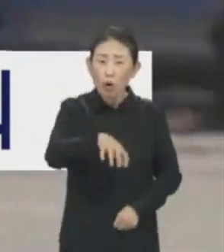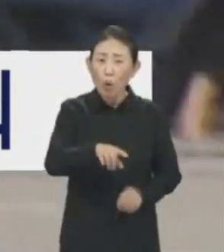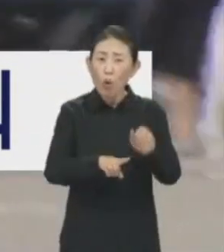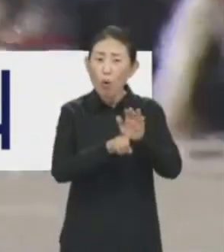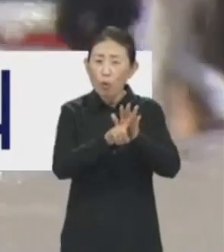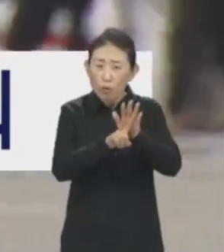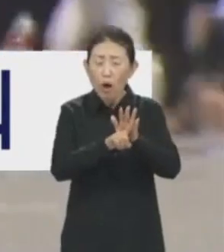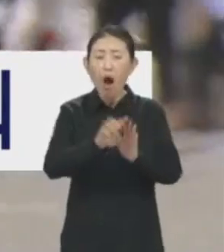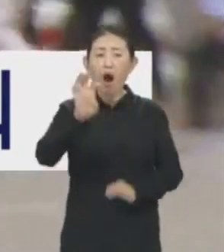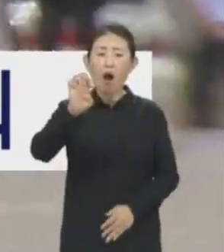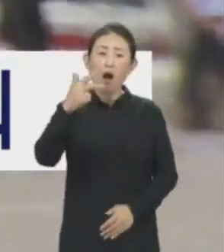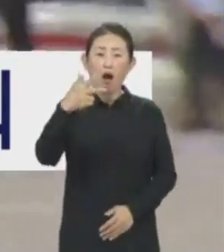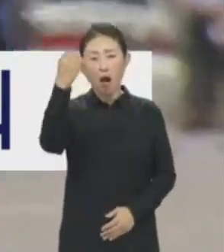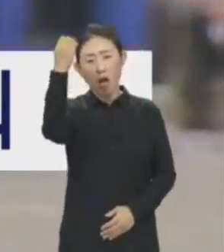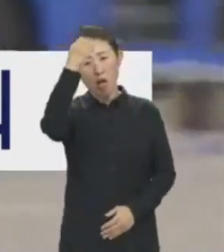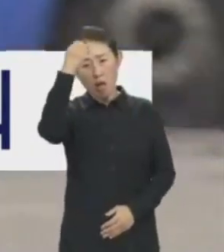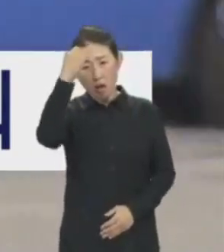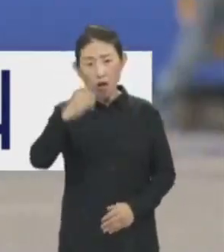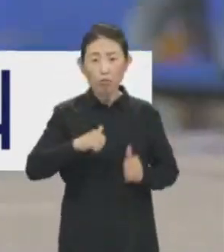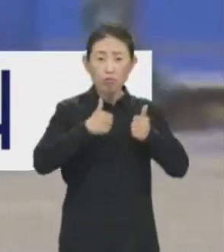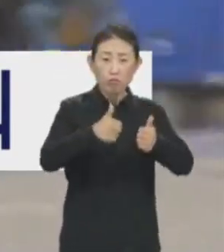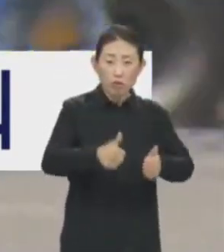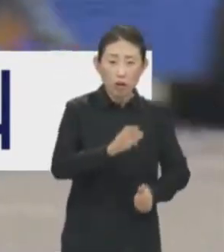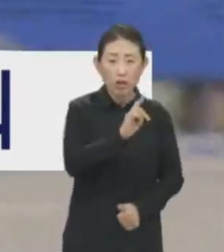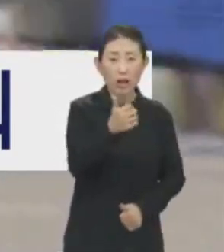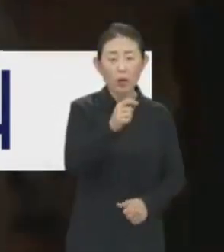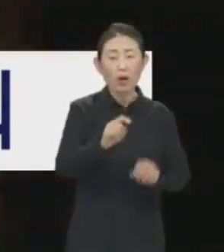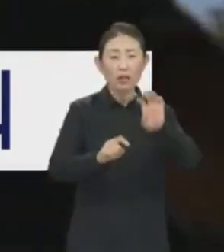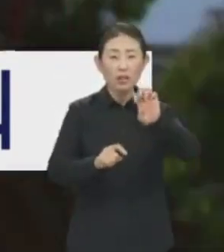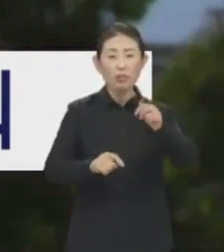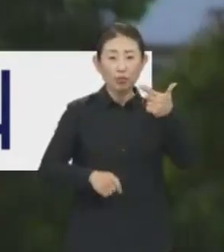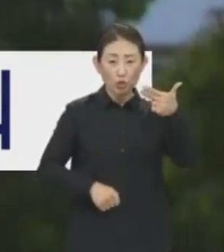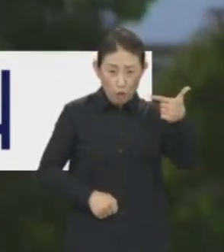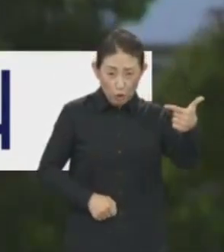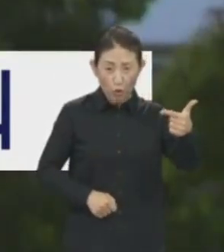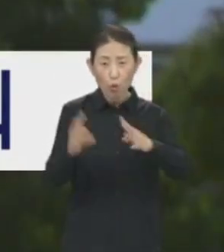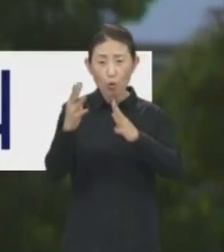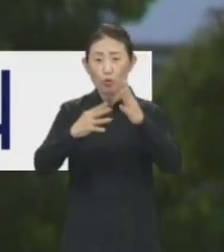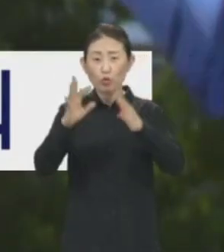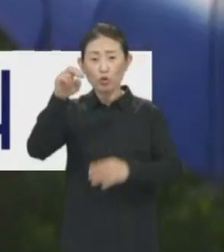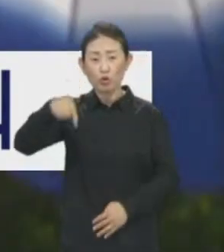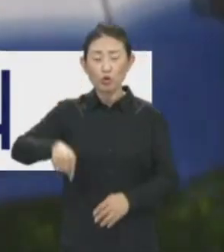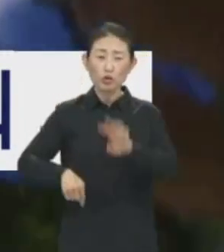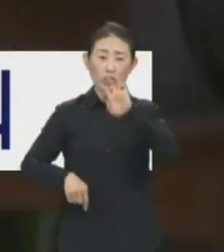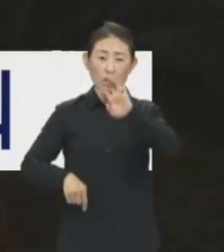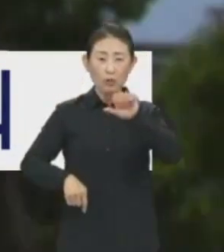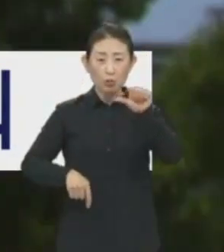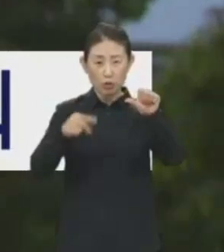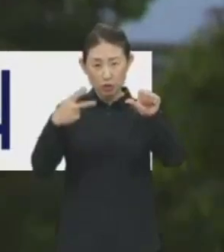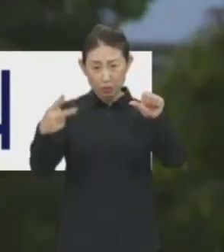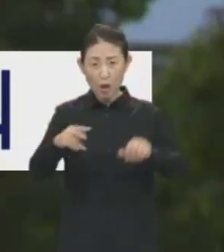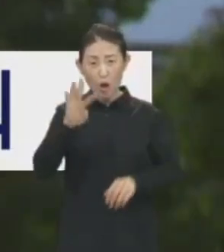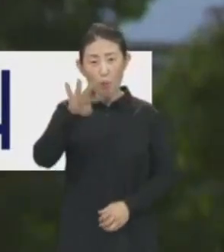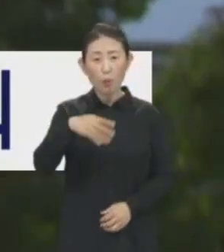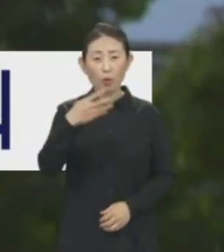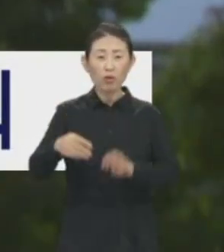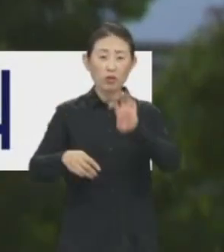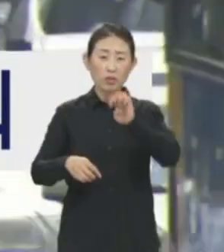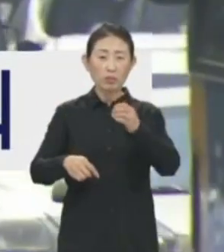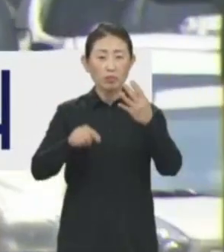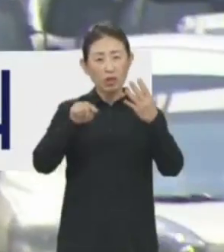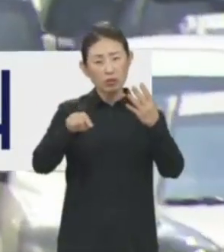최국 37도를 기록했고 부여 양화 36도 공주 6구 35.2 보령